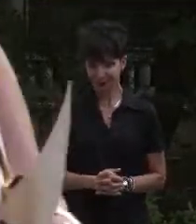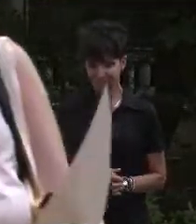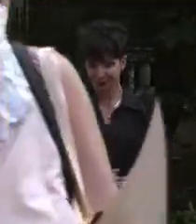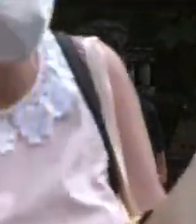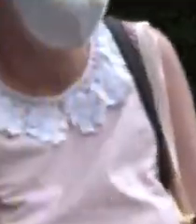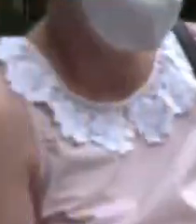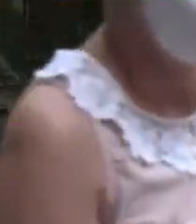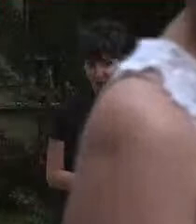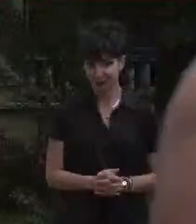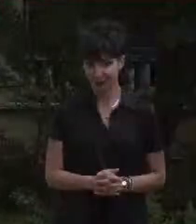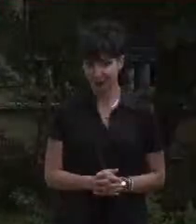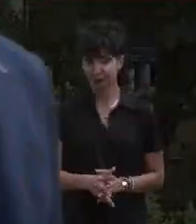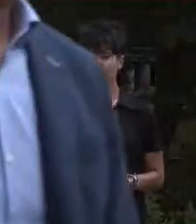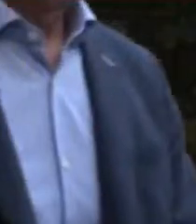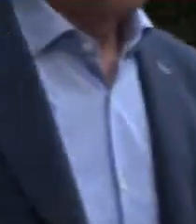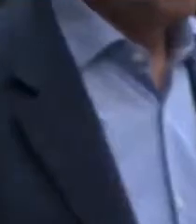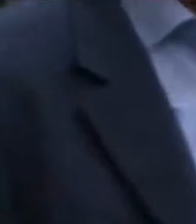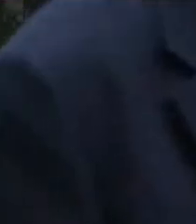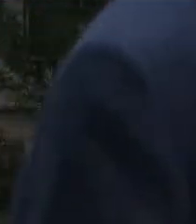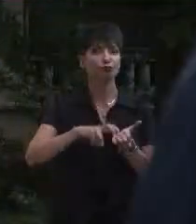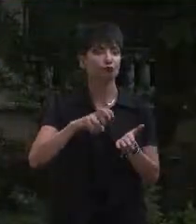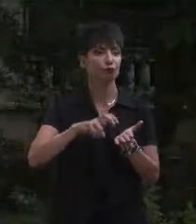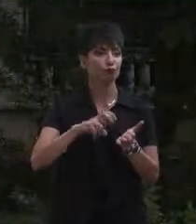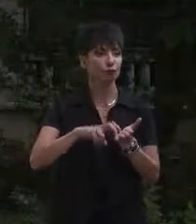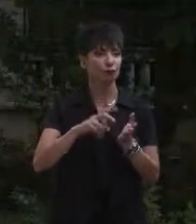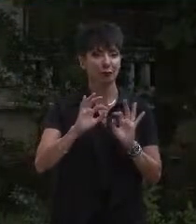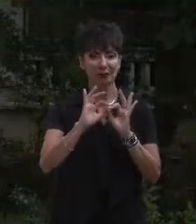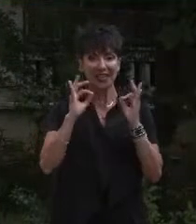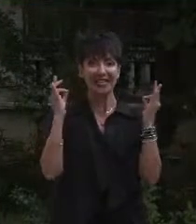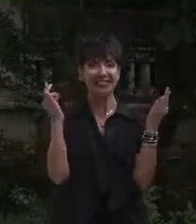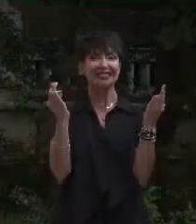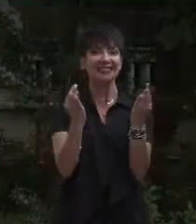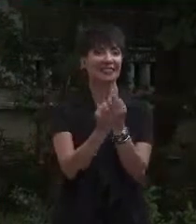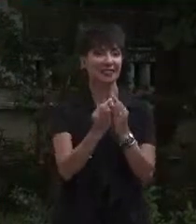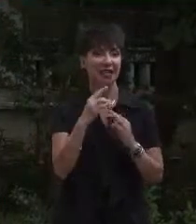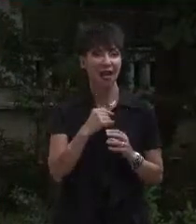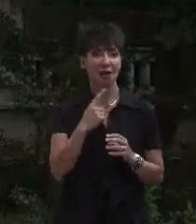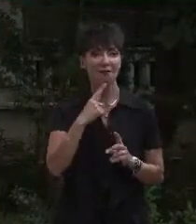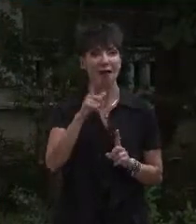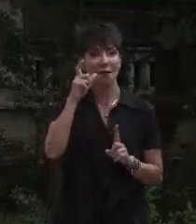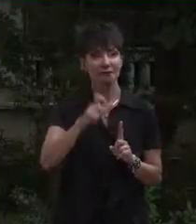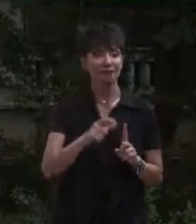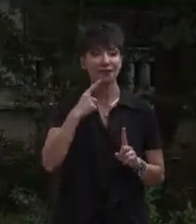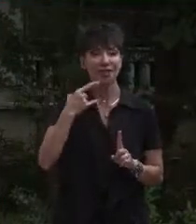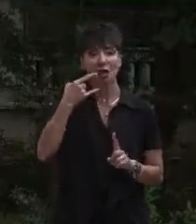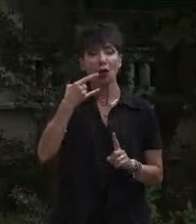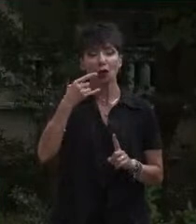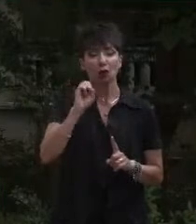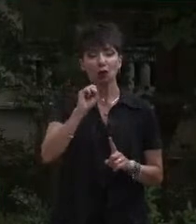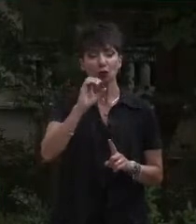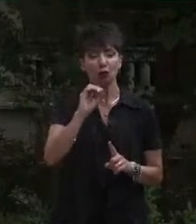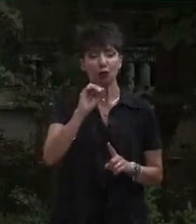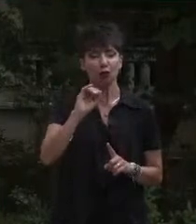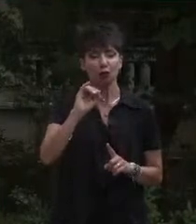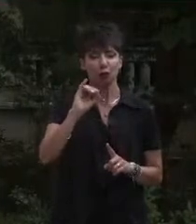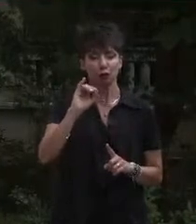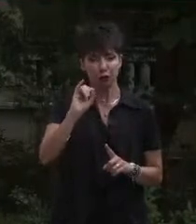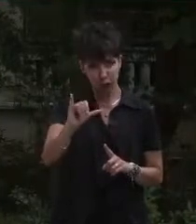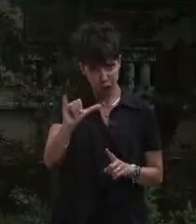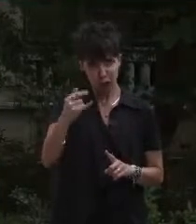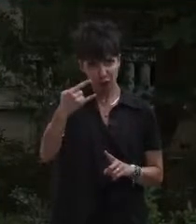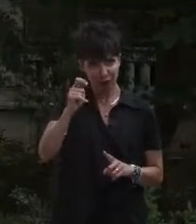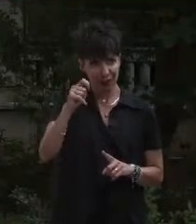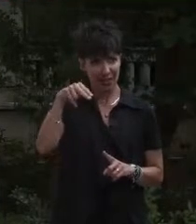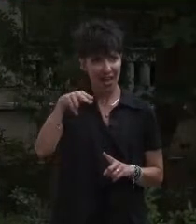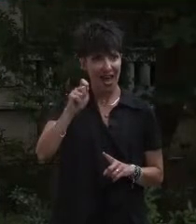Καλούμε τώρα την πρόξενο του Εκουαδόρ, κυρία Σουζάνα Βάσκουες Αλβεάρ, ελπίζω να το είπα σωστά, να παραδώσει τον έπαινο για το